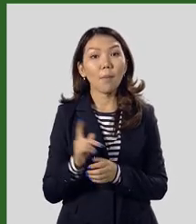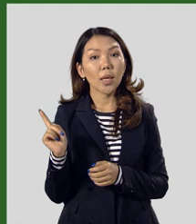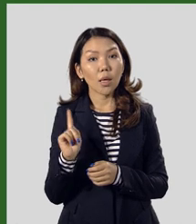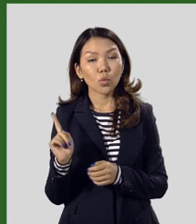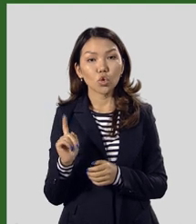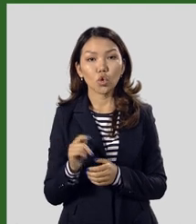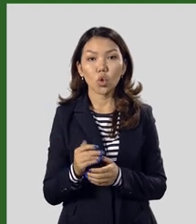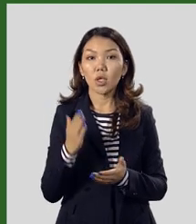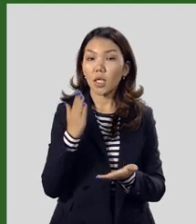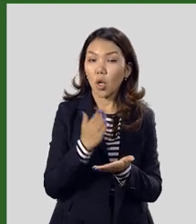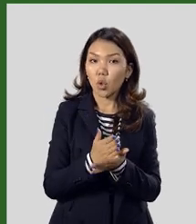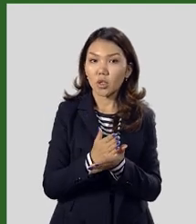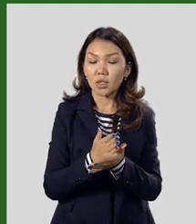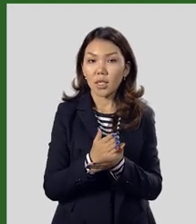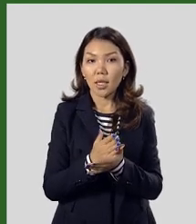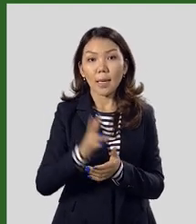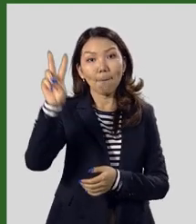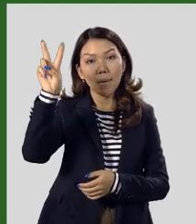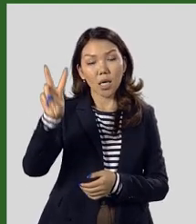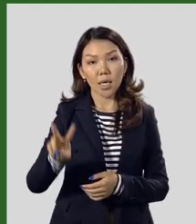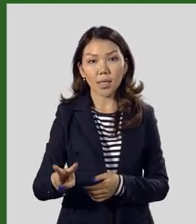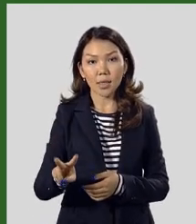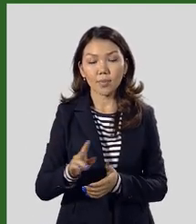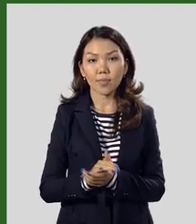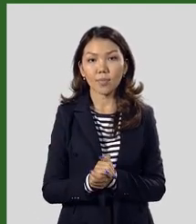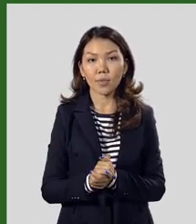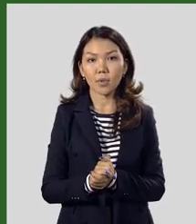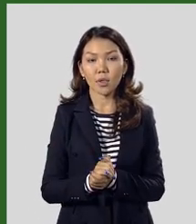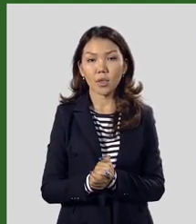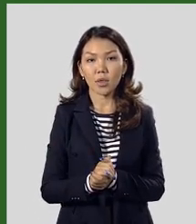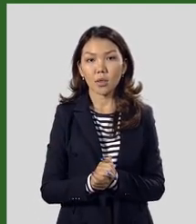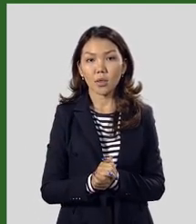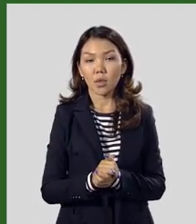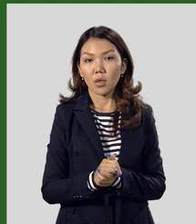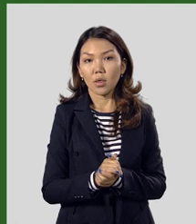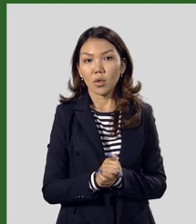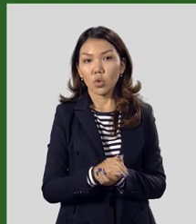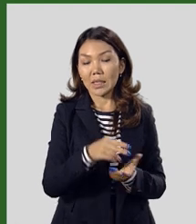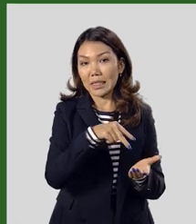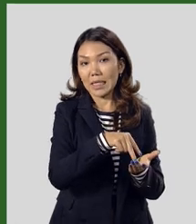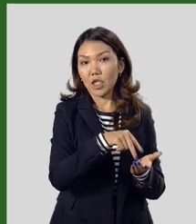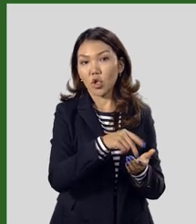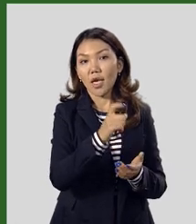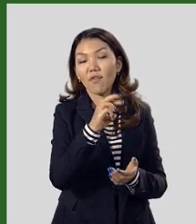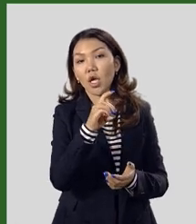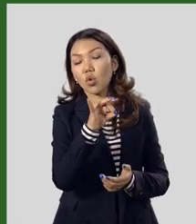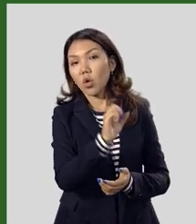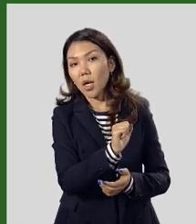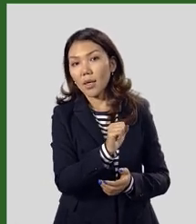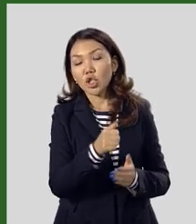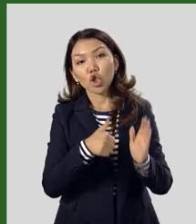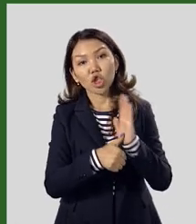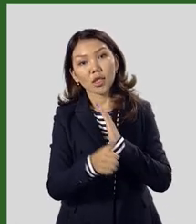что он расположен на параллели, отстоящей от экватора на 60